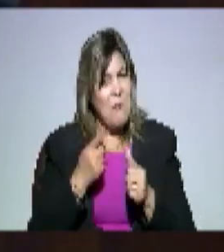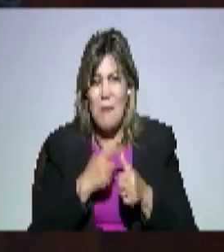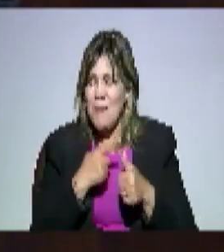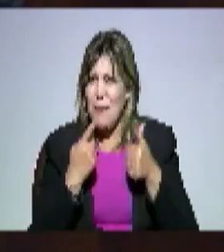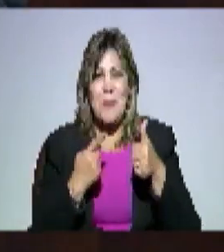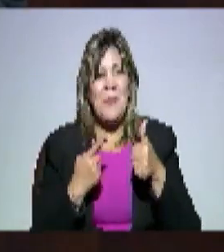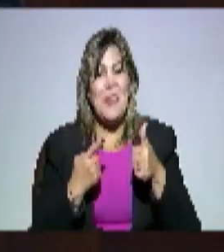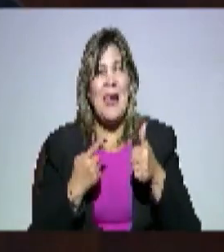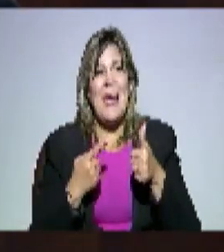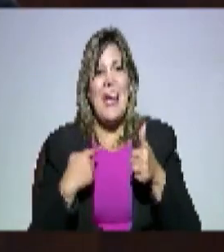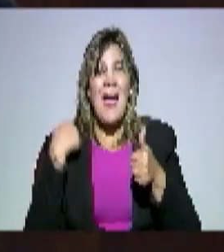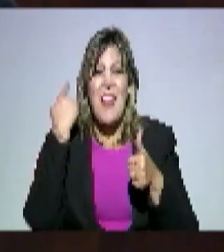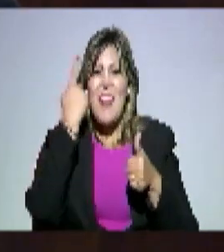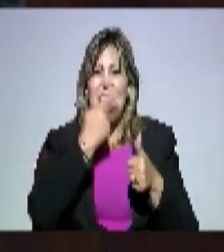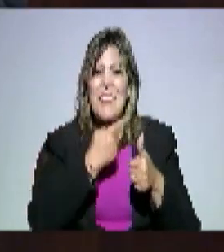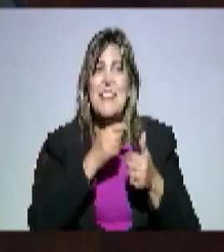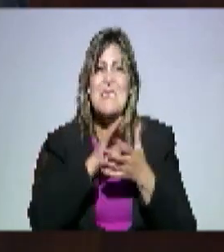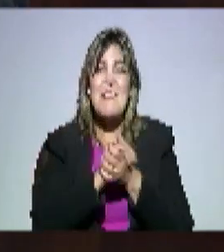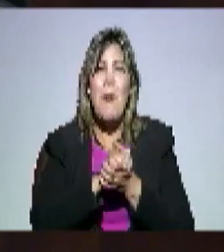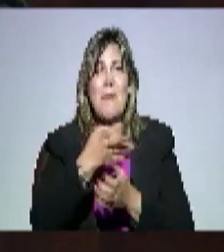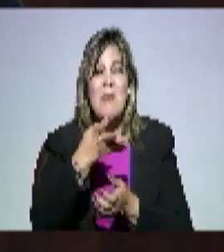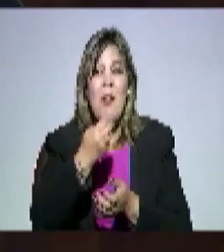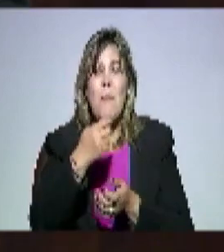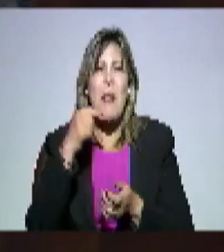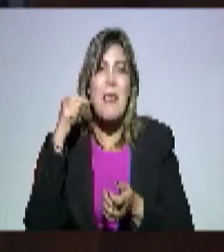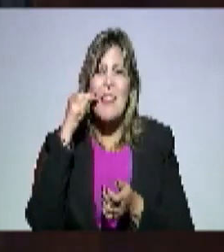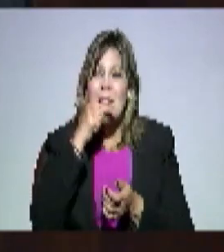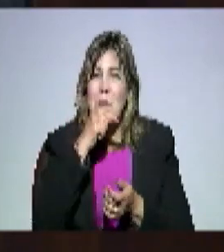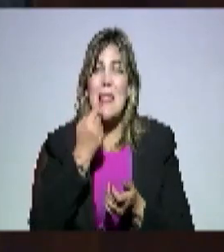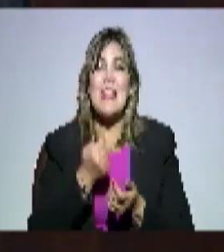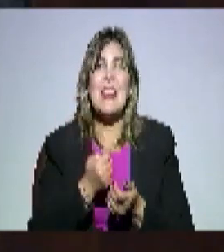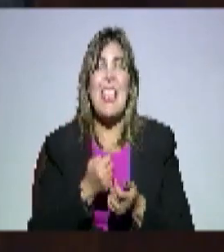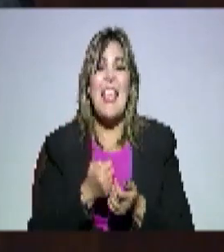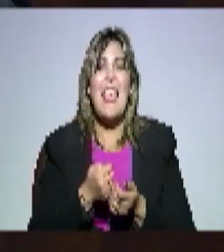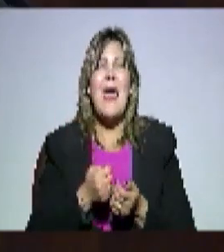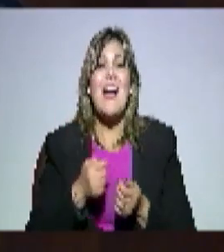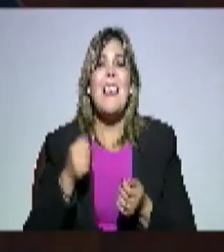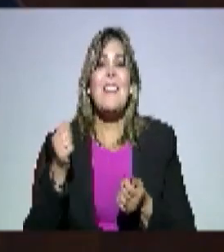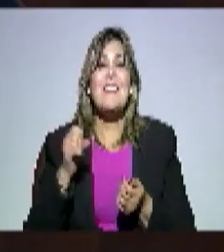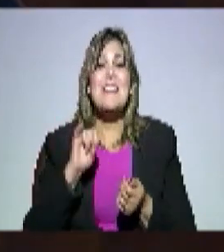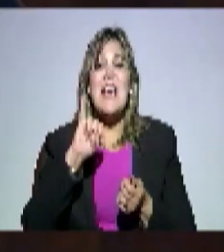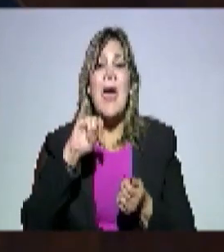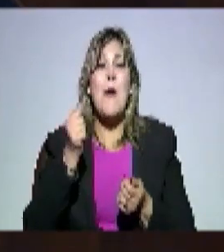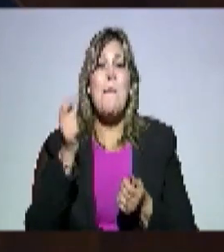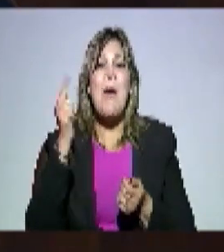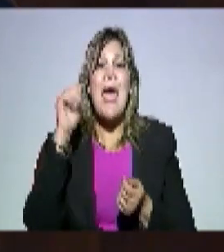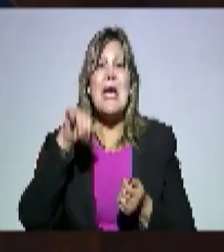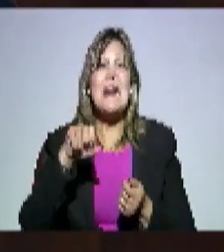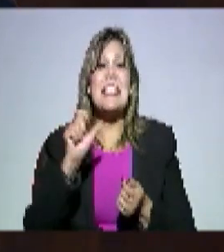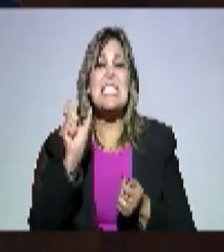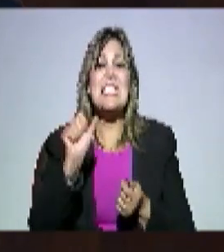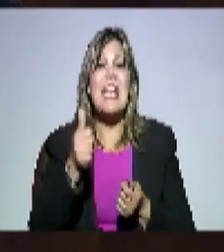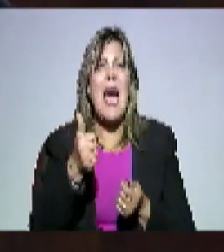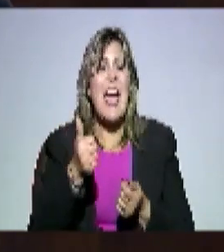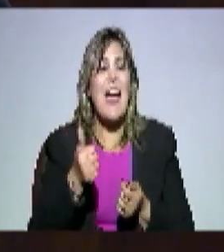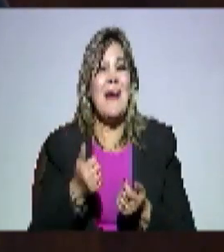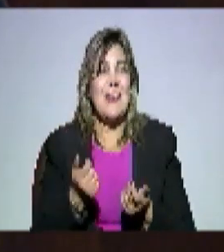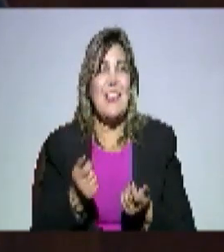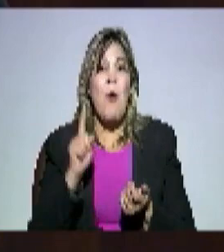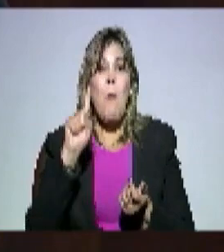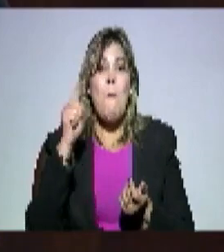وعندنا قديسه دميانه وعندنا قديسه مارينا والقديسه برباره والقديسات ماهيش